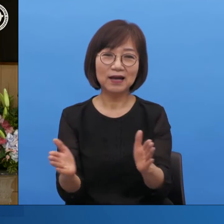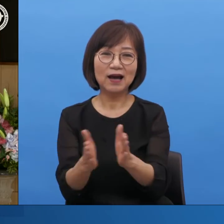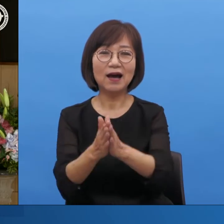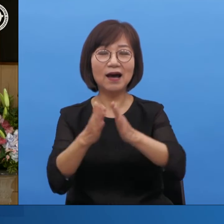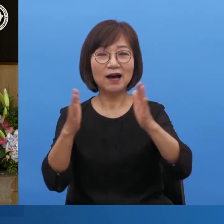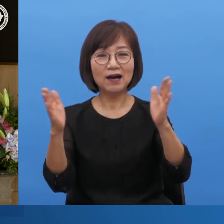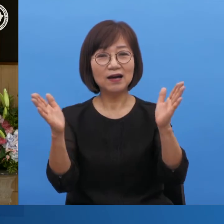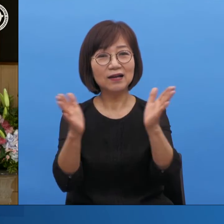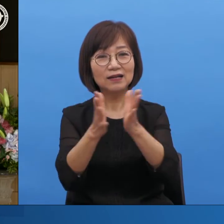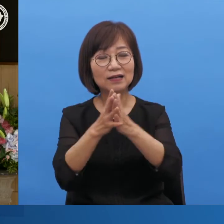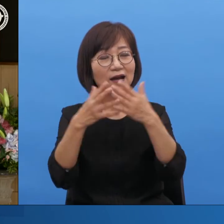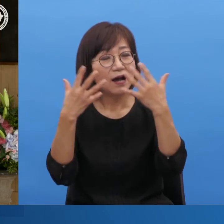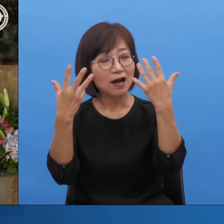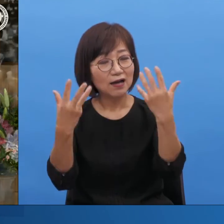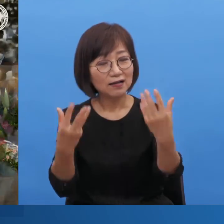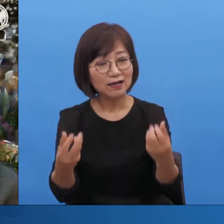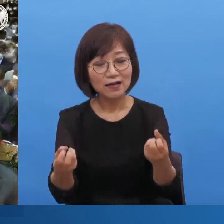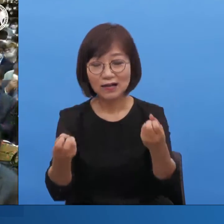하도다.